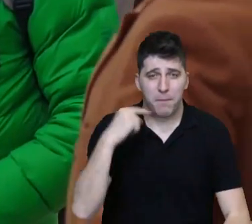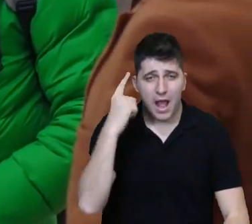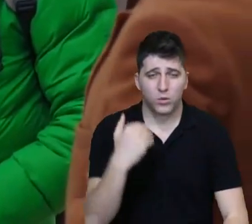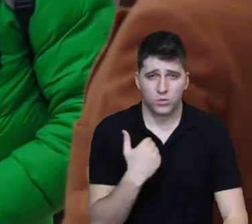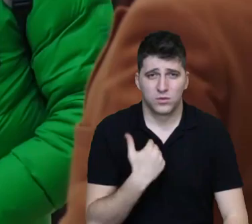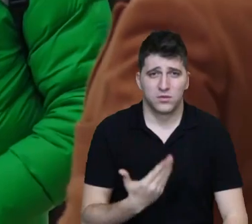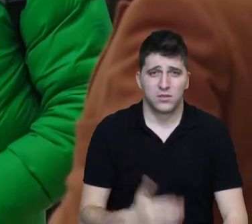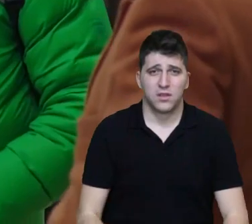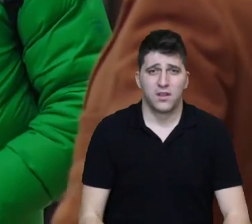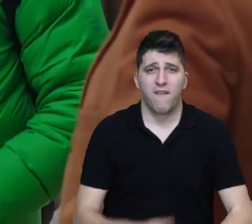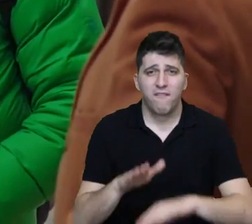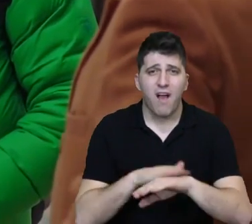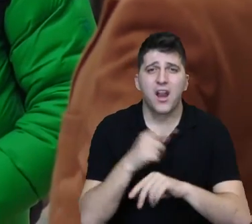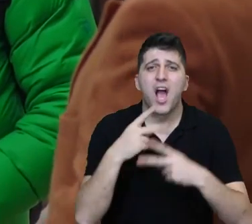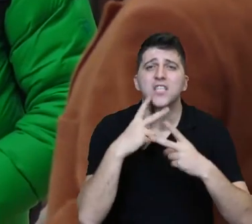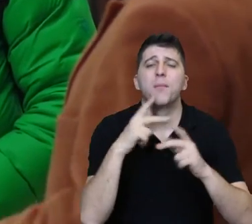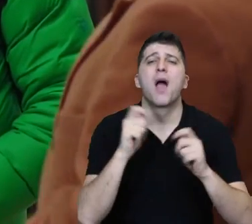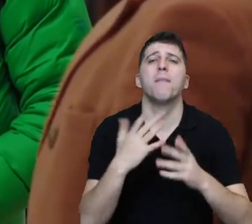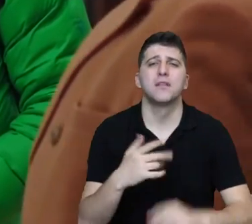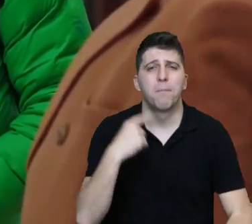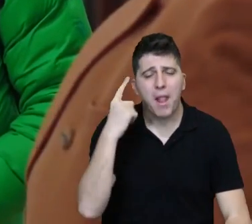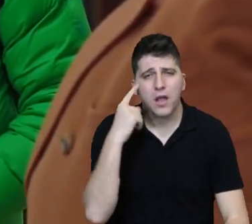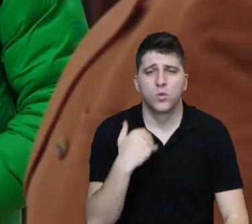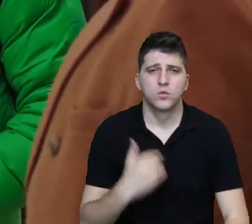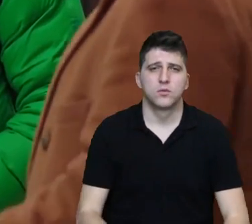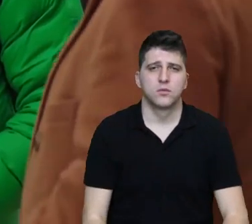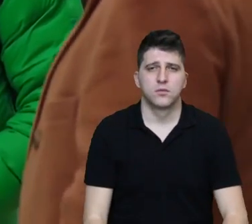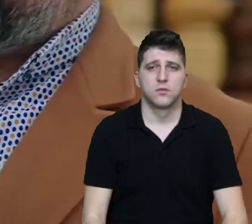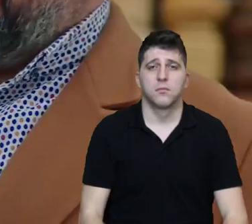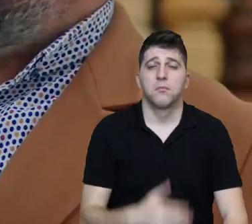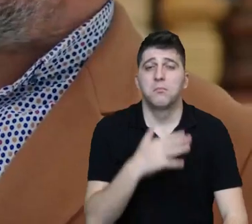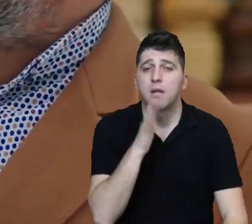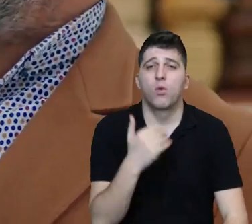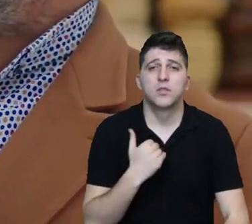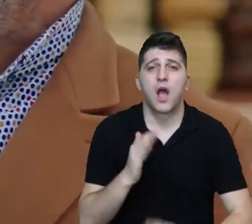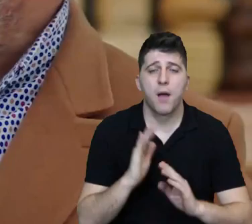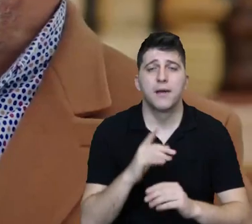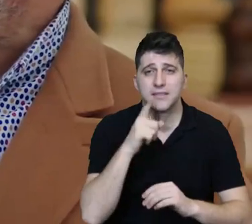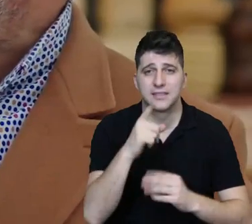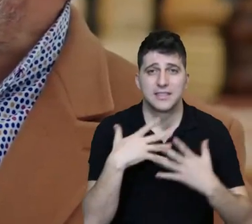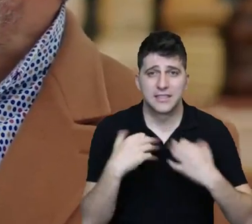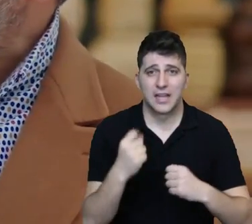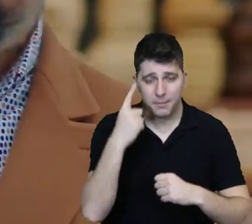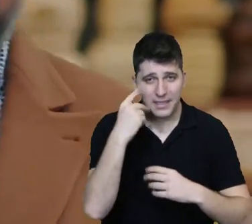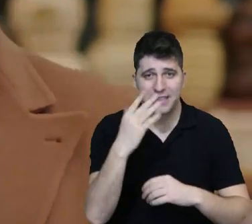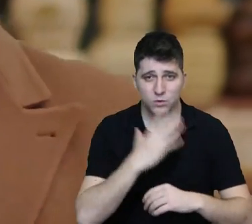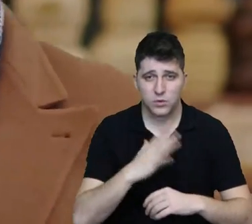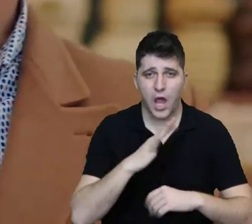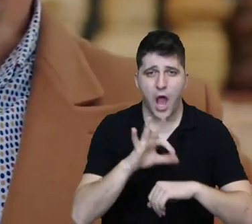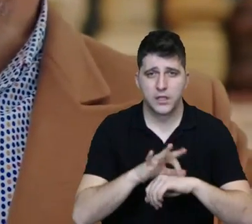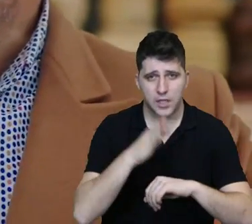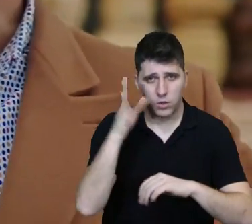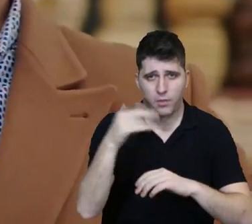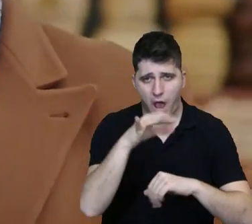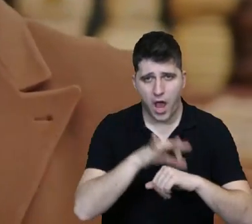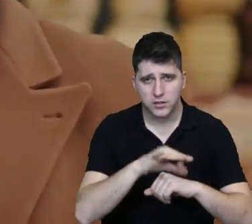içindeyiz aslında. Valilik henüz bir açıklama yapmadı. Merak ediyoruz. Bilmiyoruz. Ama siz daha sağlıklı bilgi almak istiyorsanız hastaneye